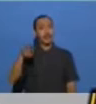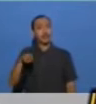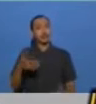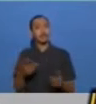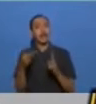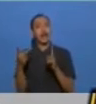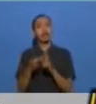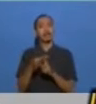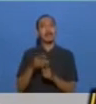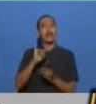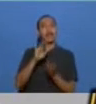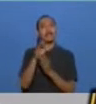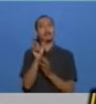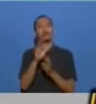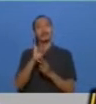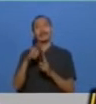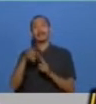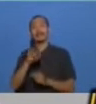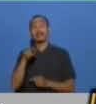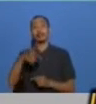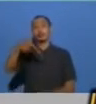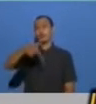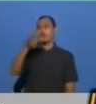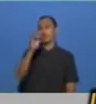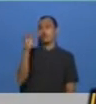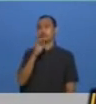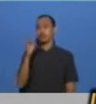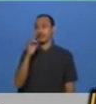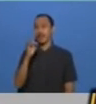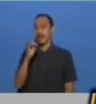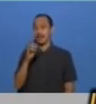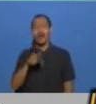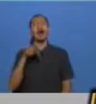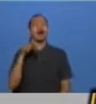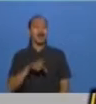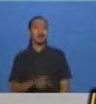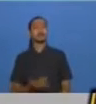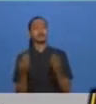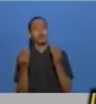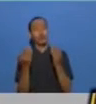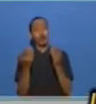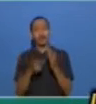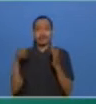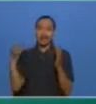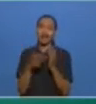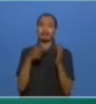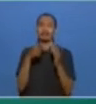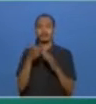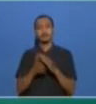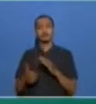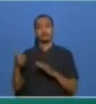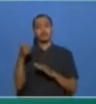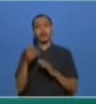herd immunity itu diharapkan tercapai 70%. Nah mudah-mudahan sedangkan target pimpinan itu bisa nggak ya